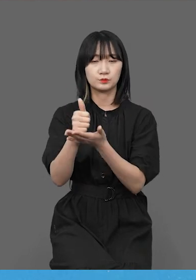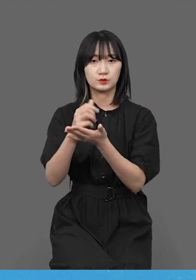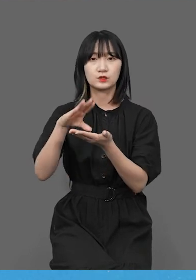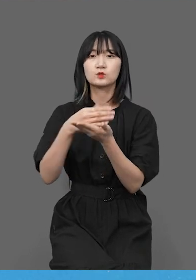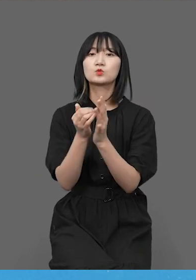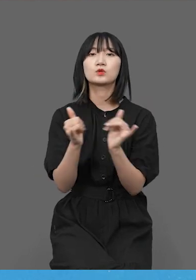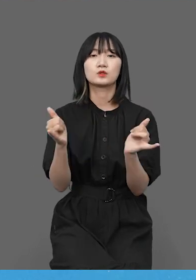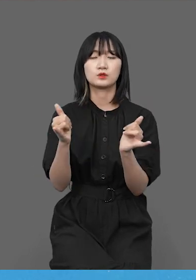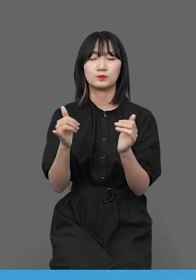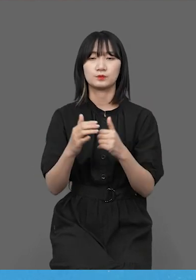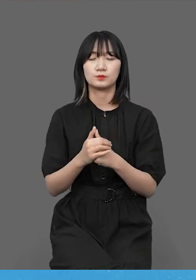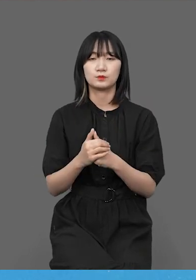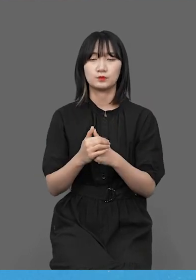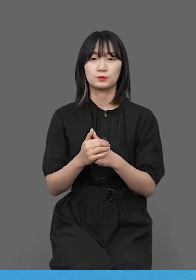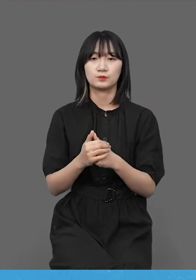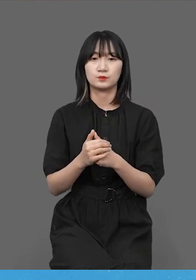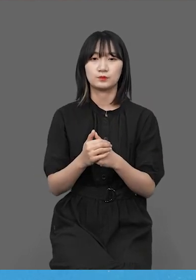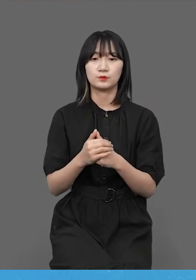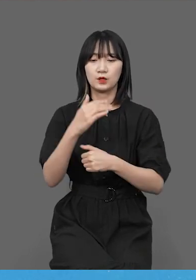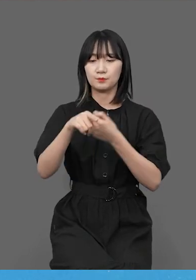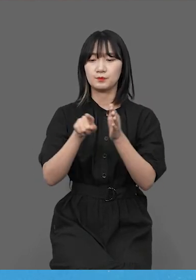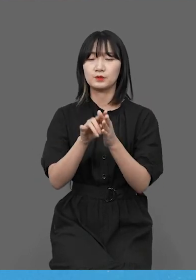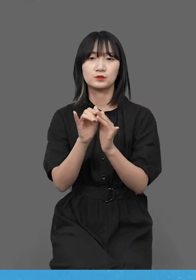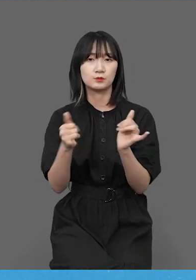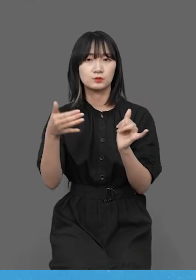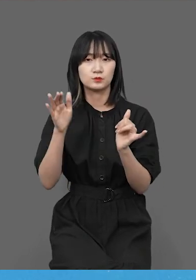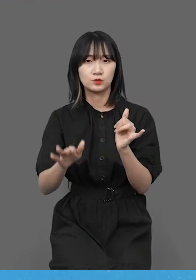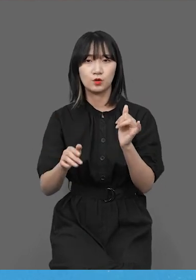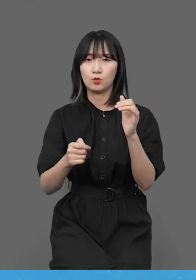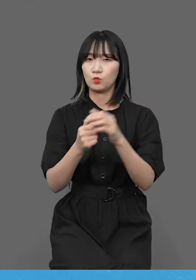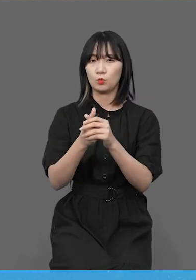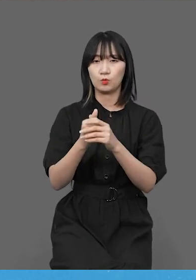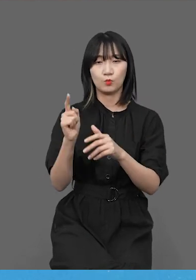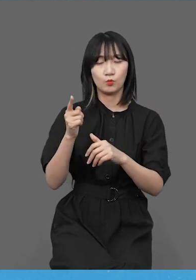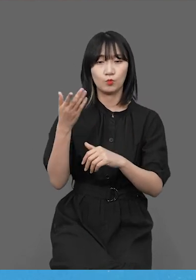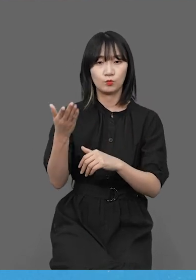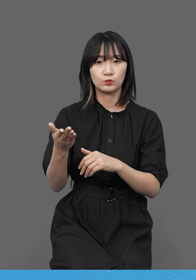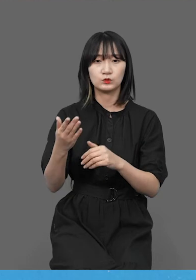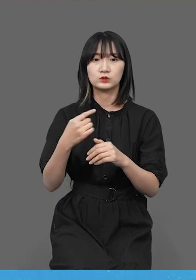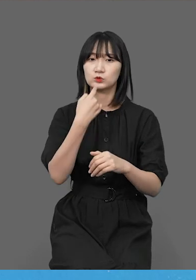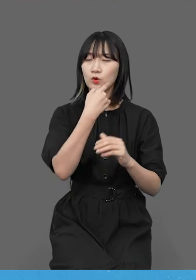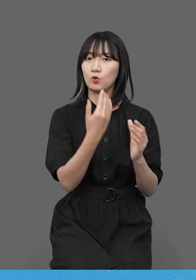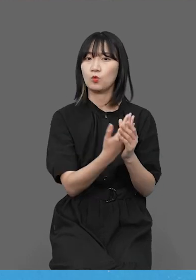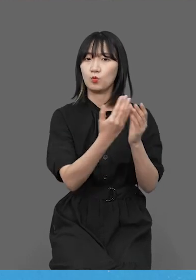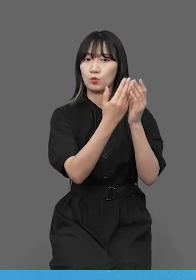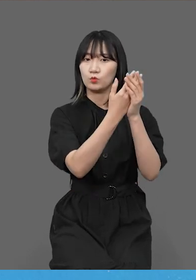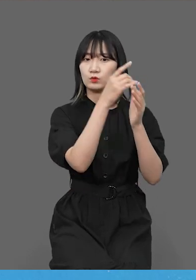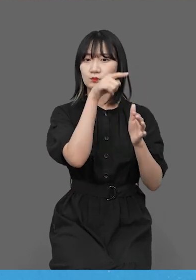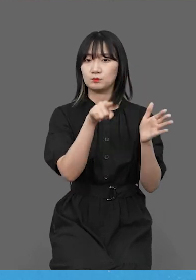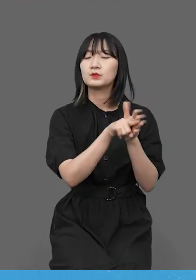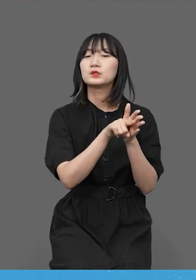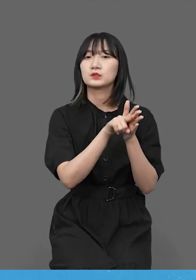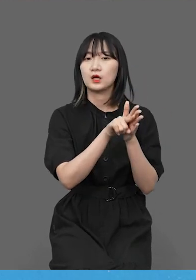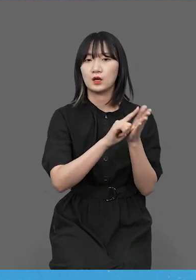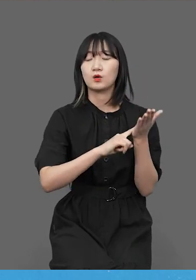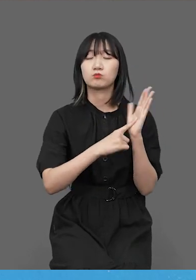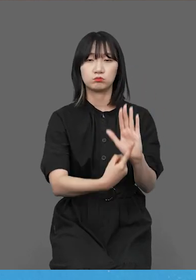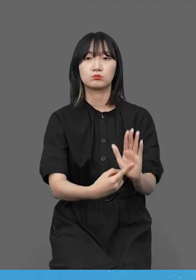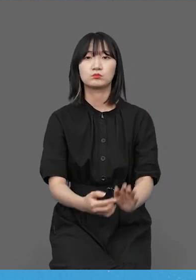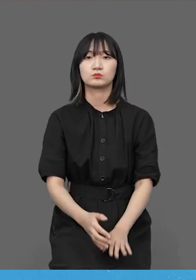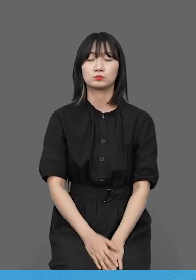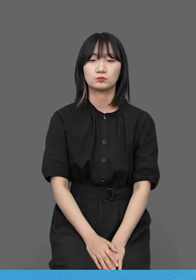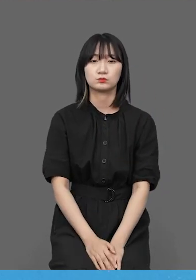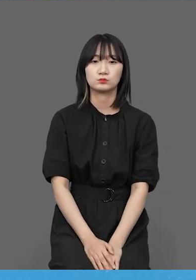크리스찬이셔요. 크리스찬인데 굉장히 특이하게도 저분은 진화론을 믿는다, 이렇게